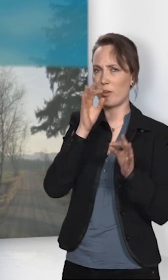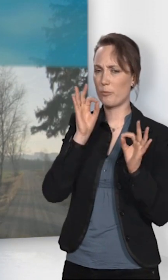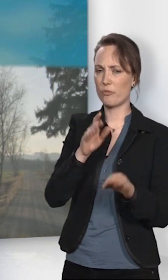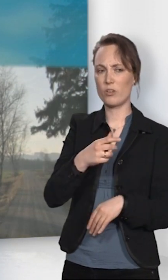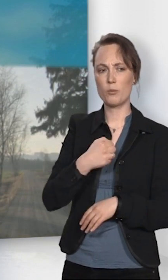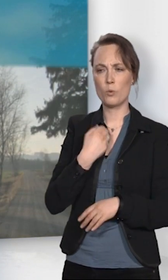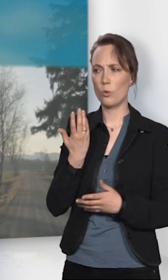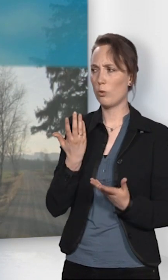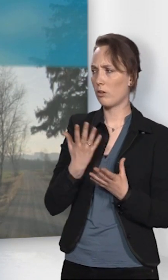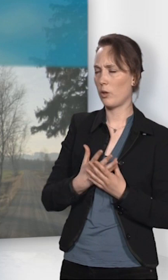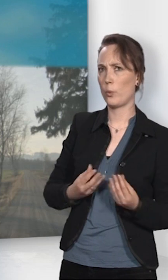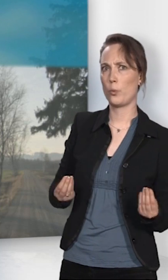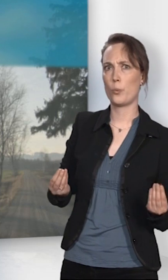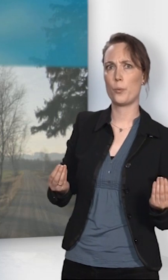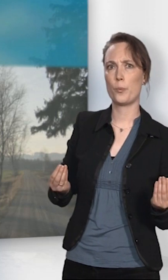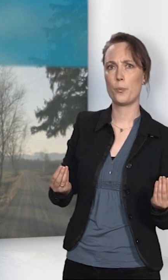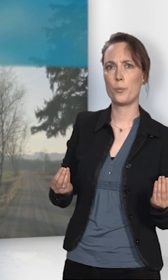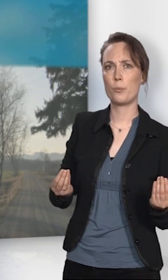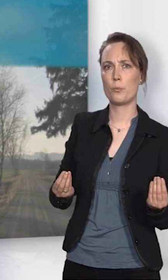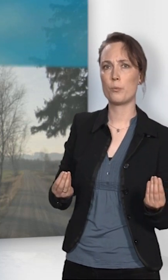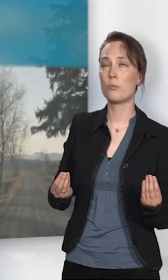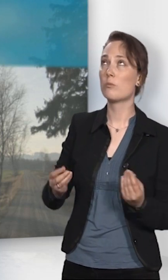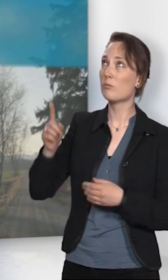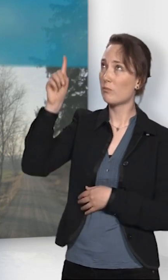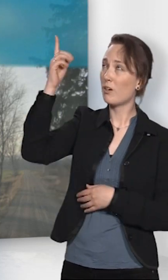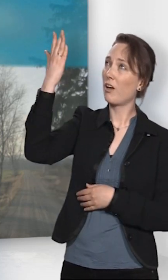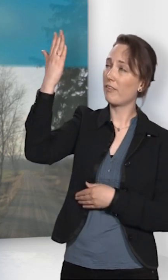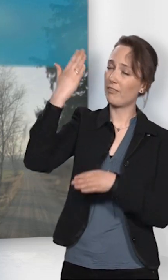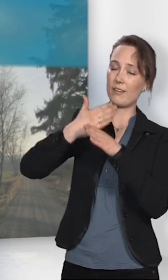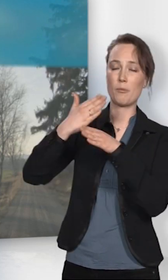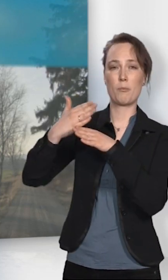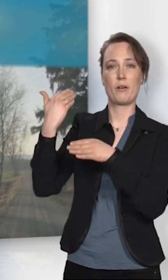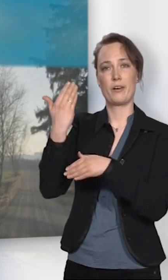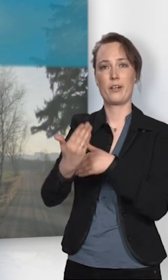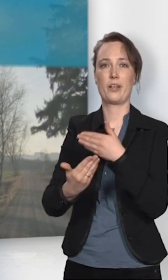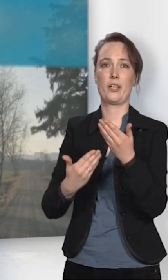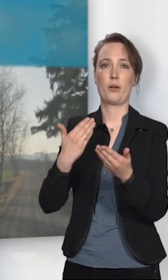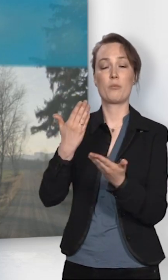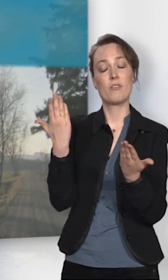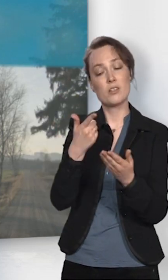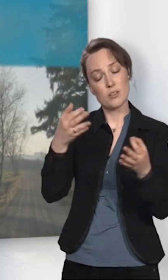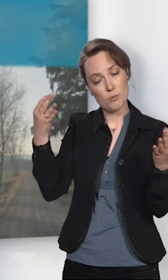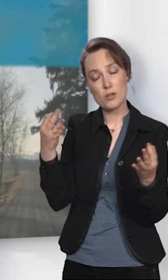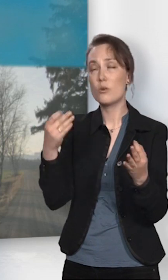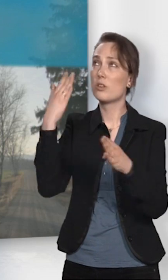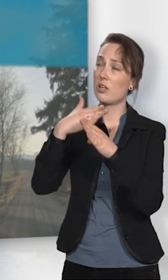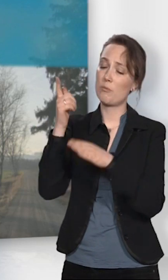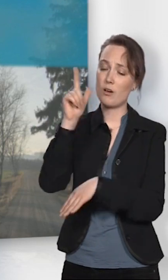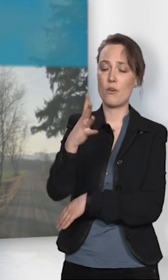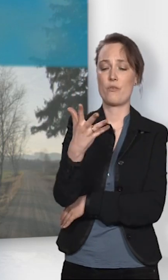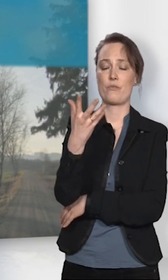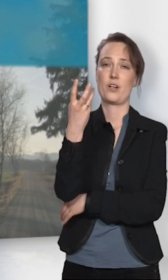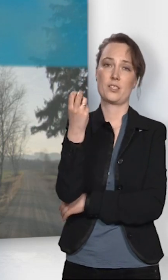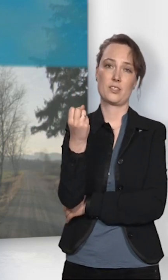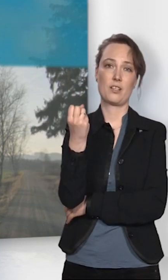all dein Mut verlässt. Seine Hand gibt immer, was du brauchst und hält